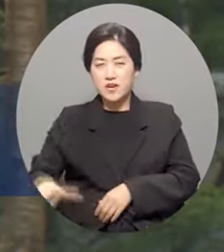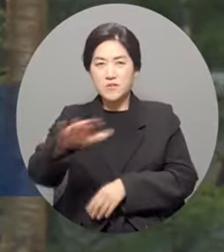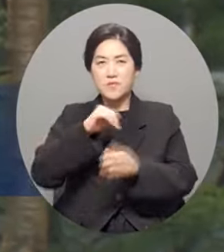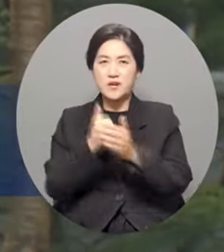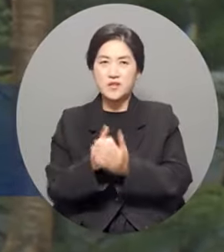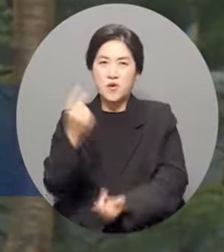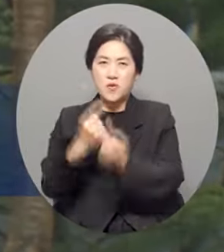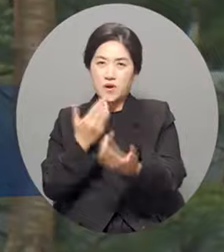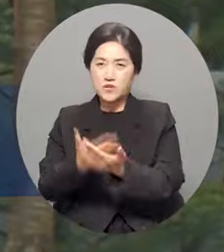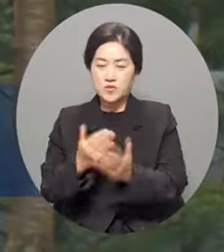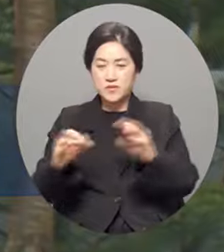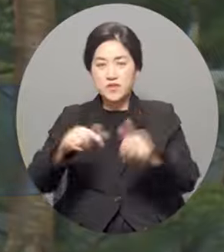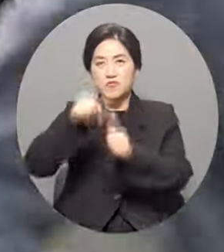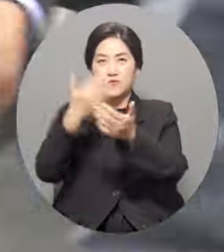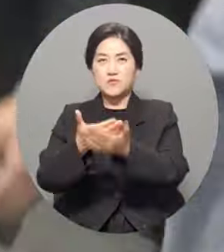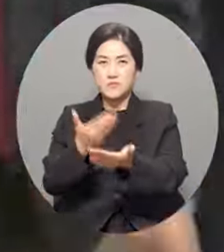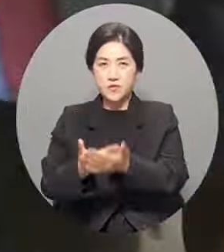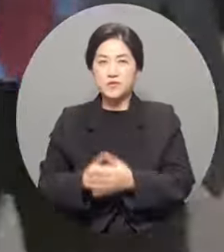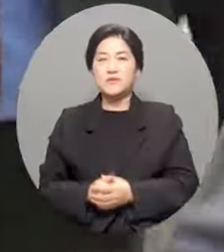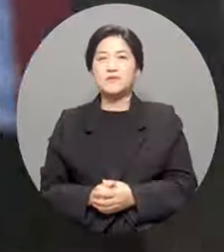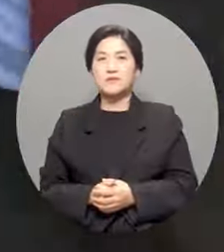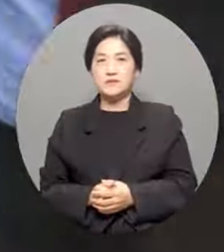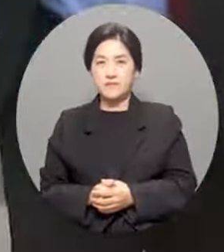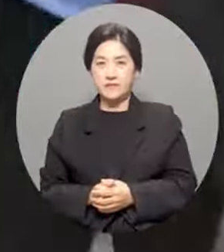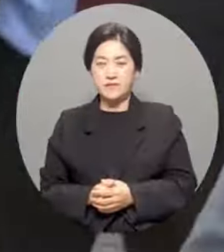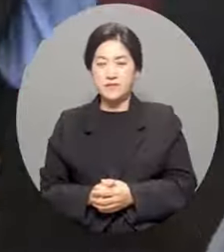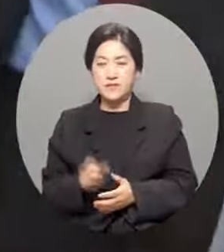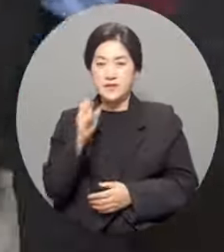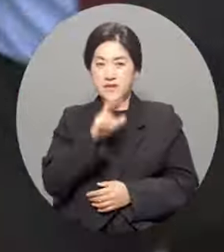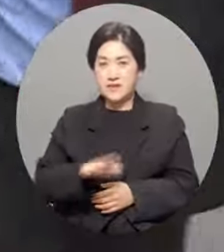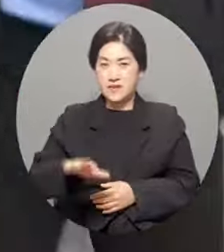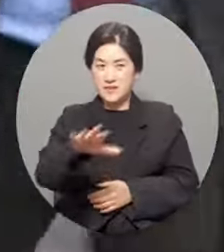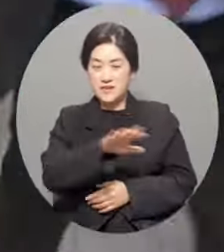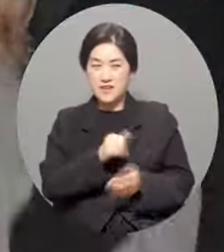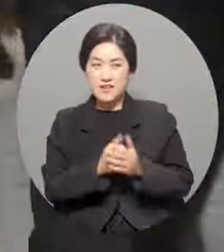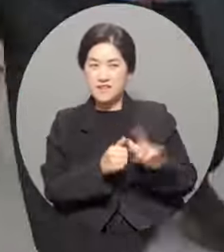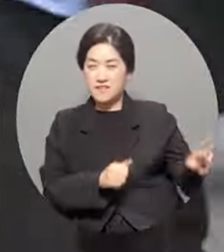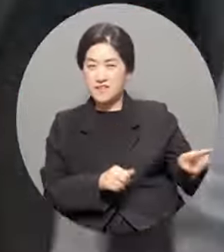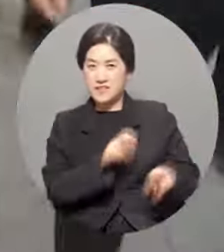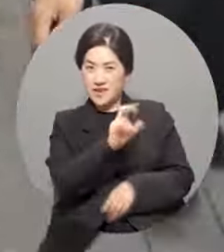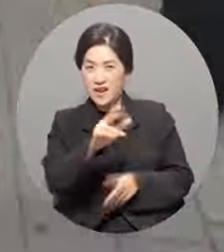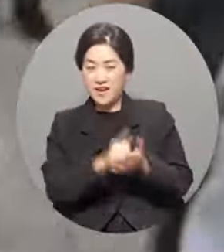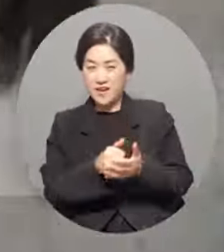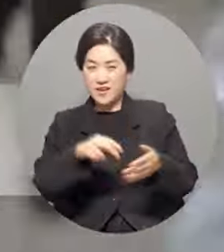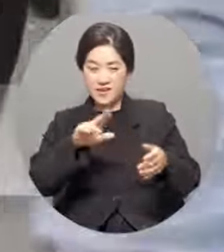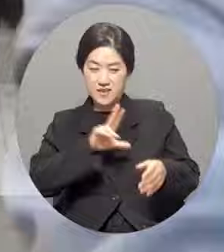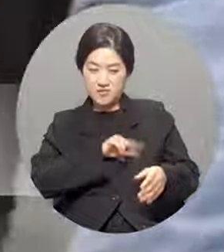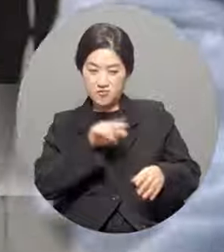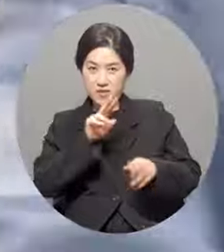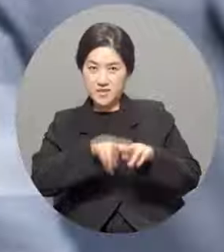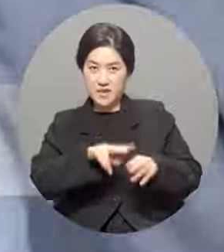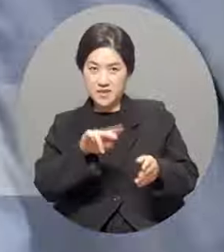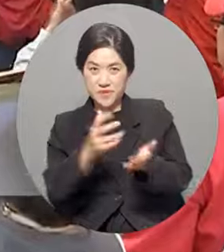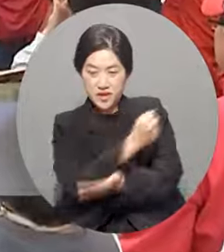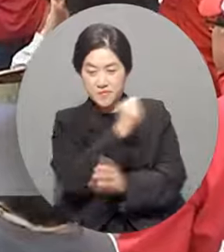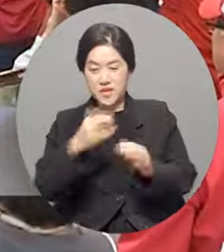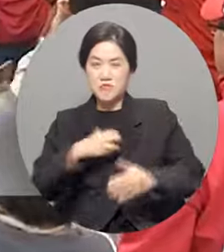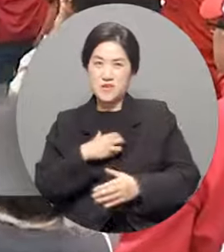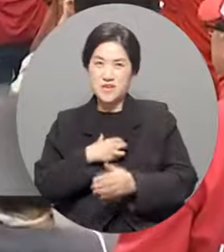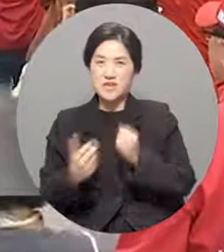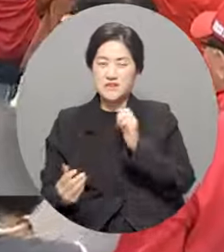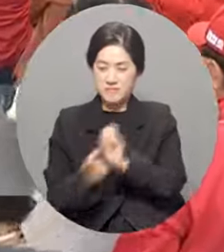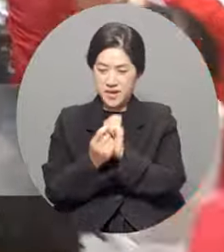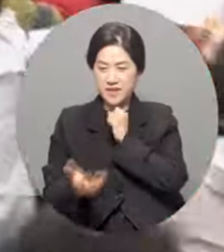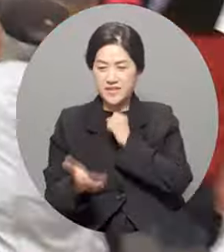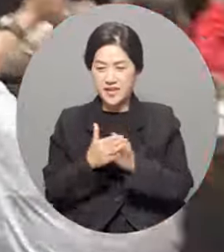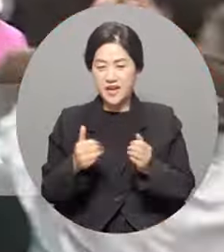나서주십시오. 나라를 구해주십시오. 범 야권 200석이 되면 나라의 위기가 찾아올 것이라며 개헌 저지선